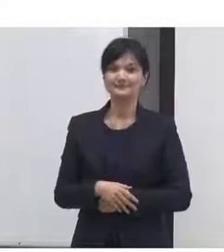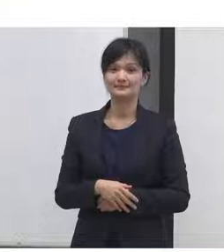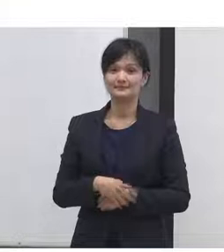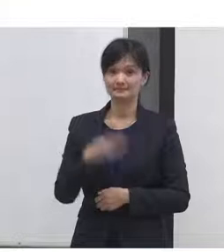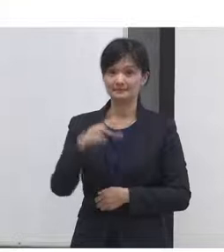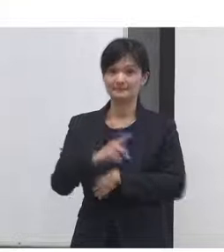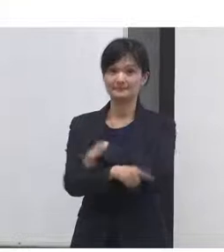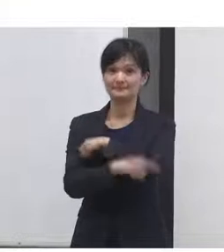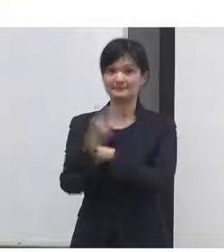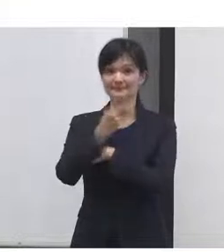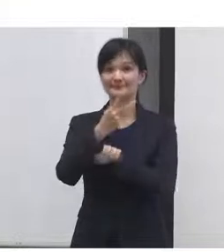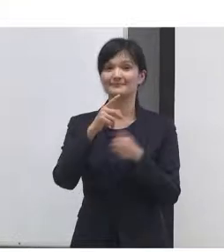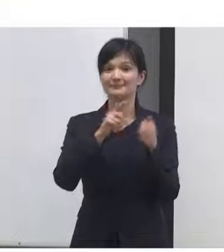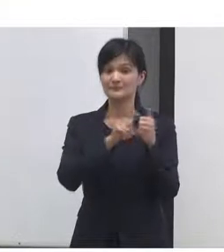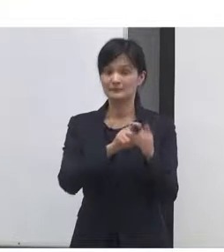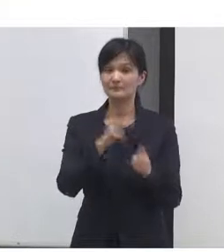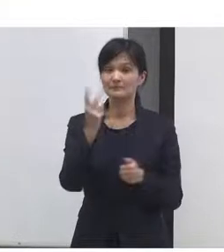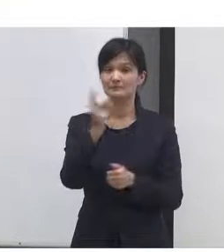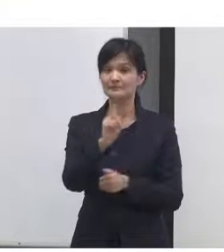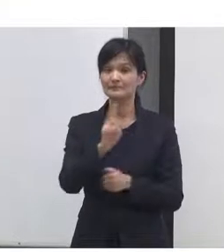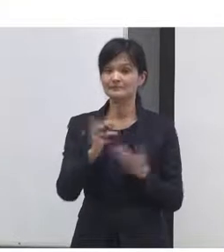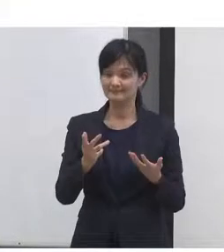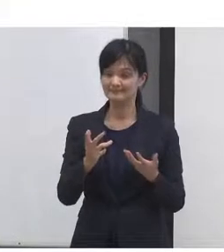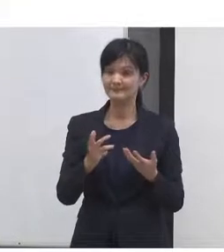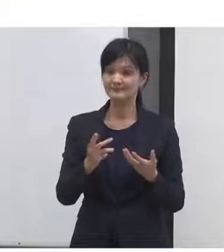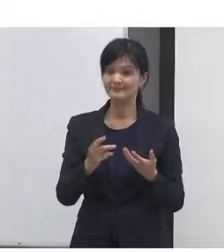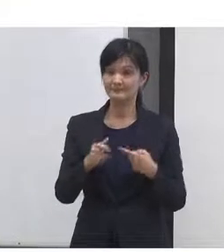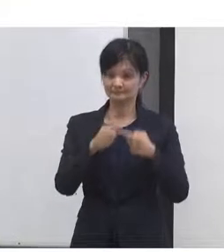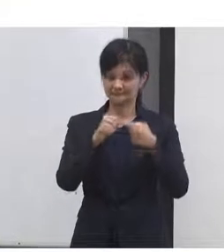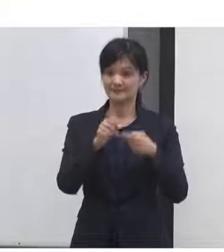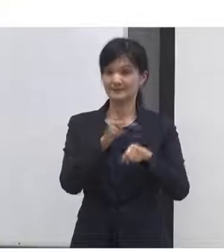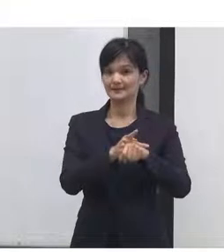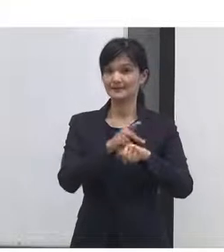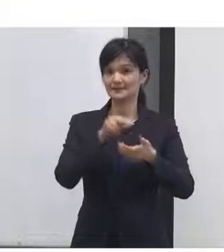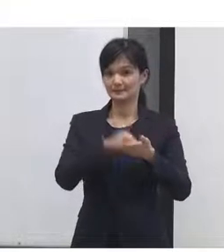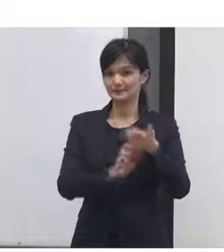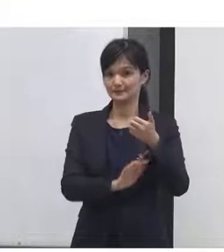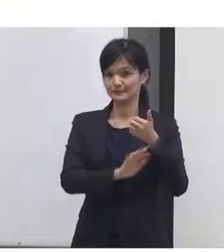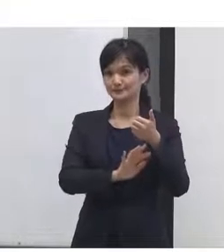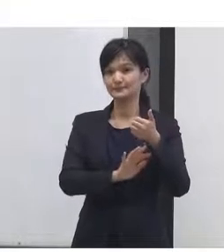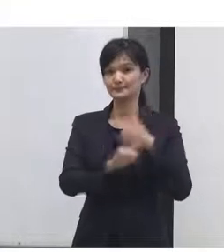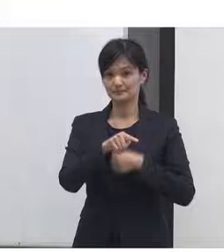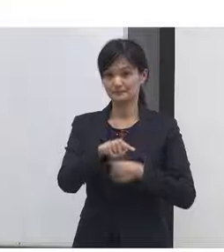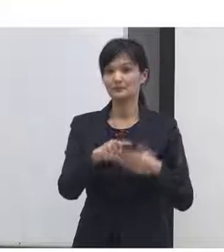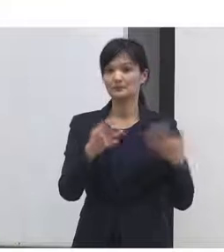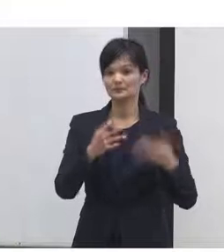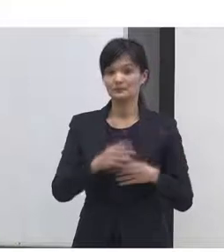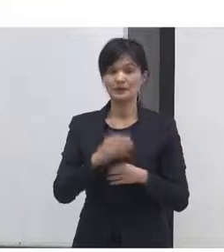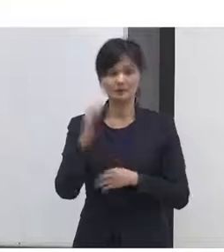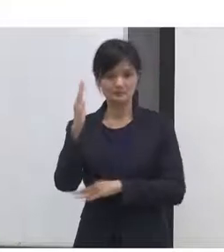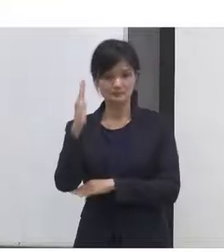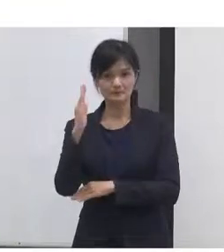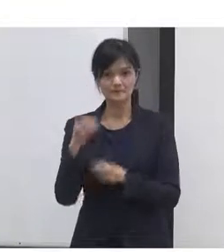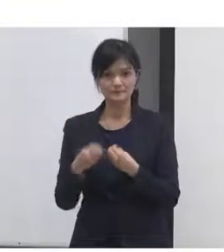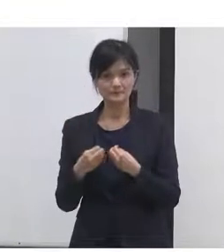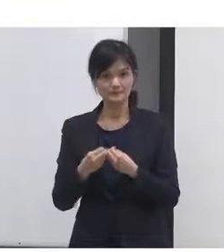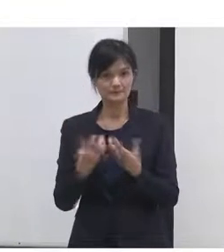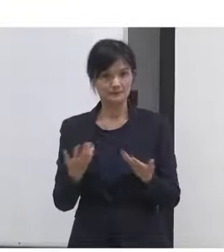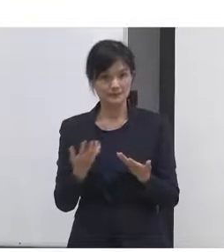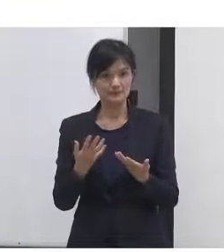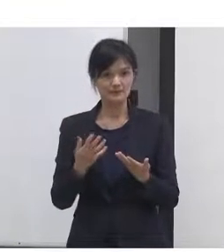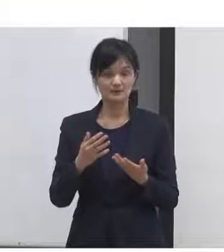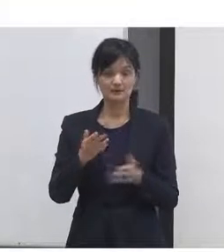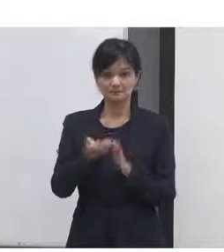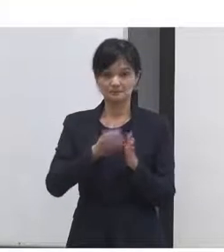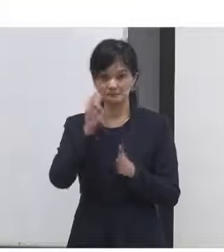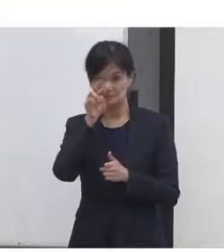题，其实第一个问题会回到就是第一题的科技立委的提问，就是政府的角色，如国发会在面对前瞻产